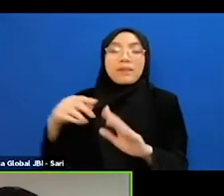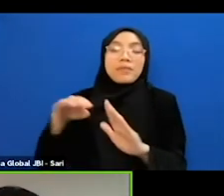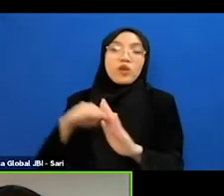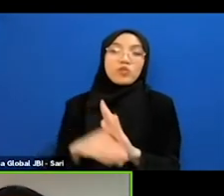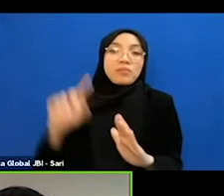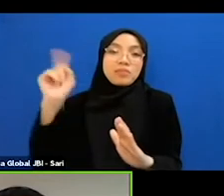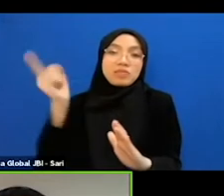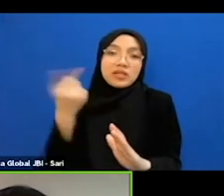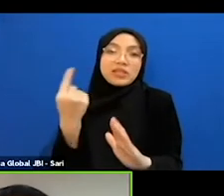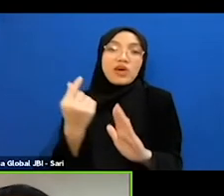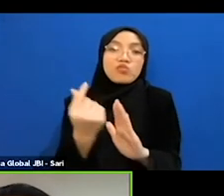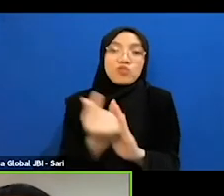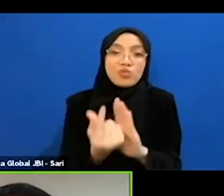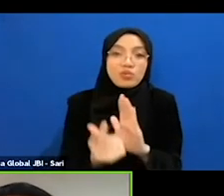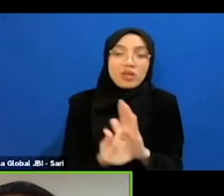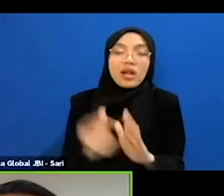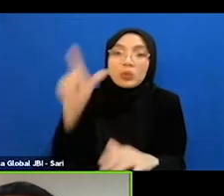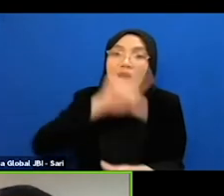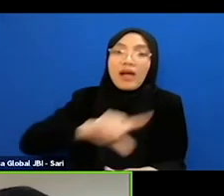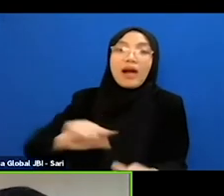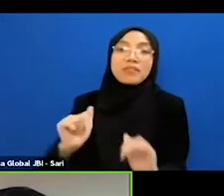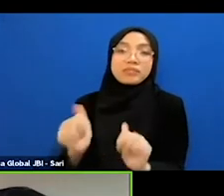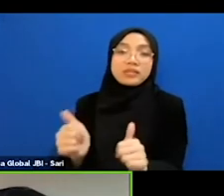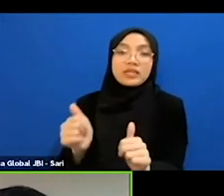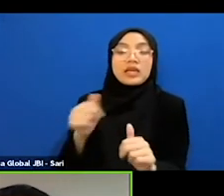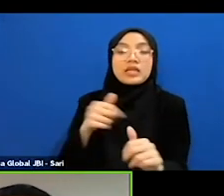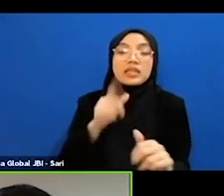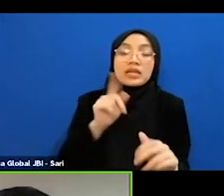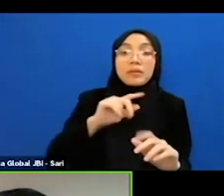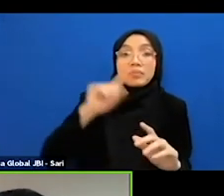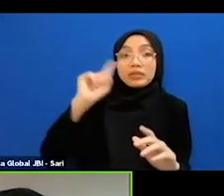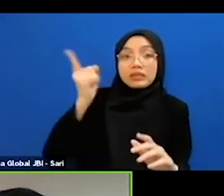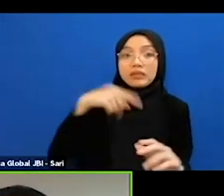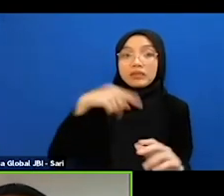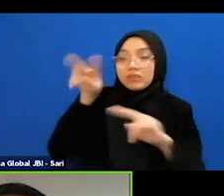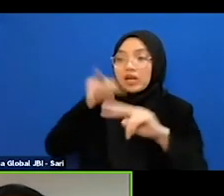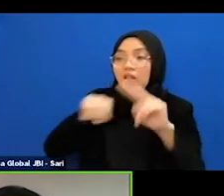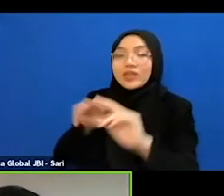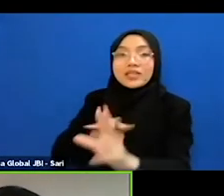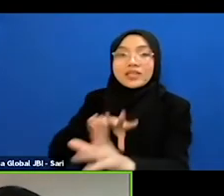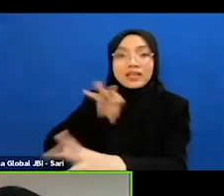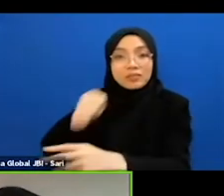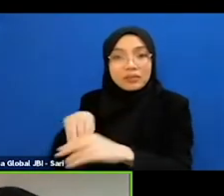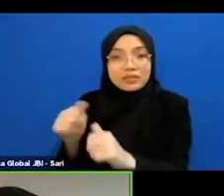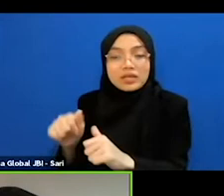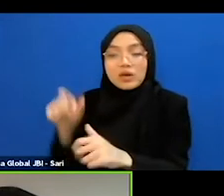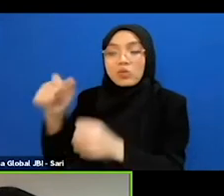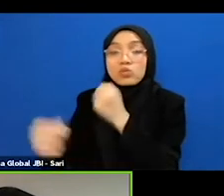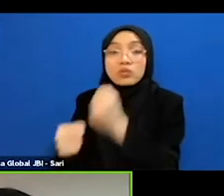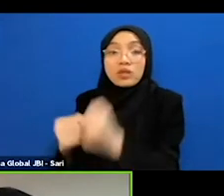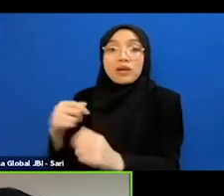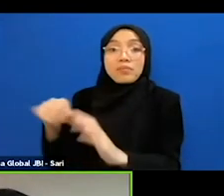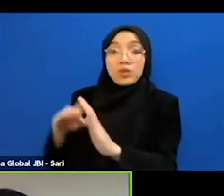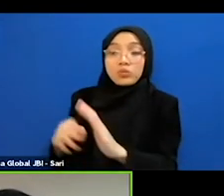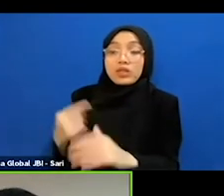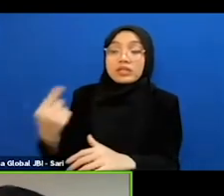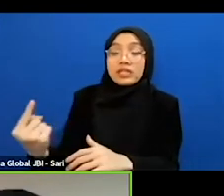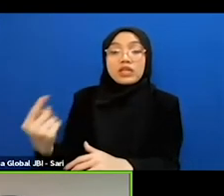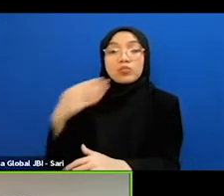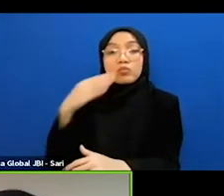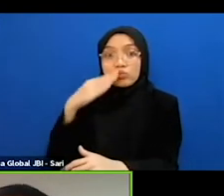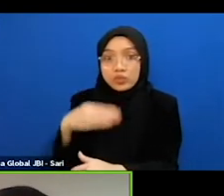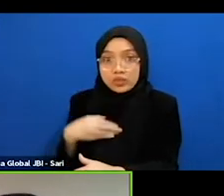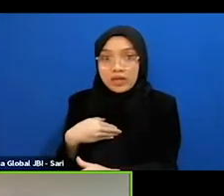perundang-undangan Nanti ikut mengawasi yang kedua pelaku usaha sebabnya sendiri baik barang maupun jasa